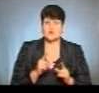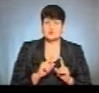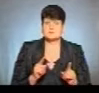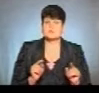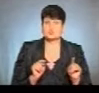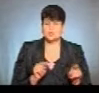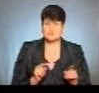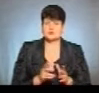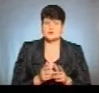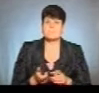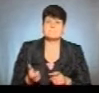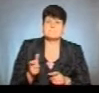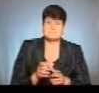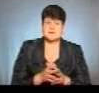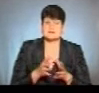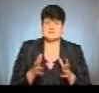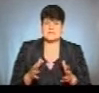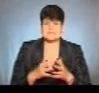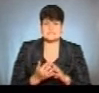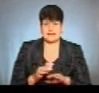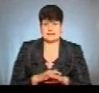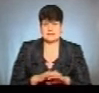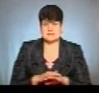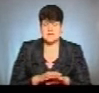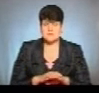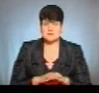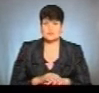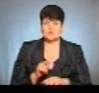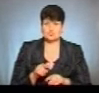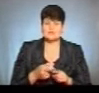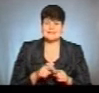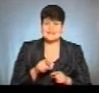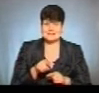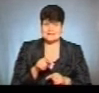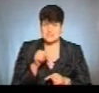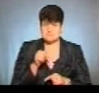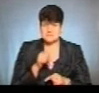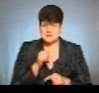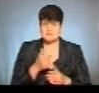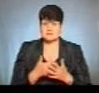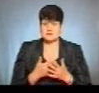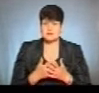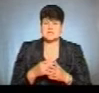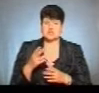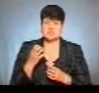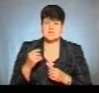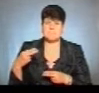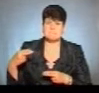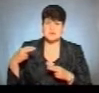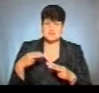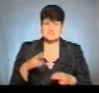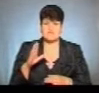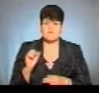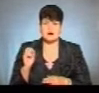що переважає абсолютно сільське населення. То за цей місяць і в контексті ще приїзду Вакарчука